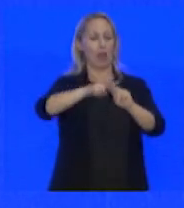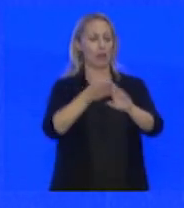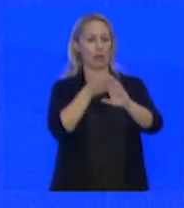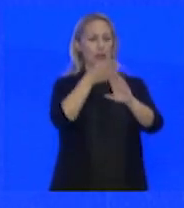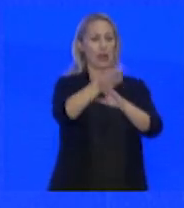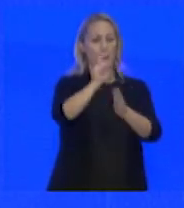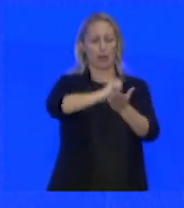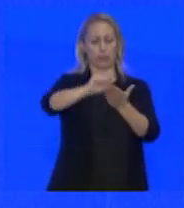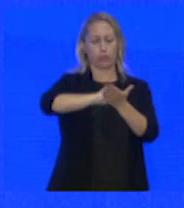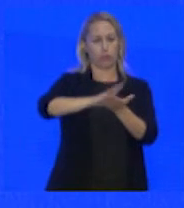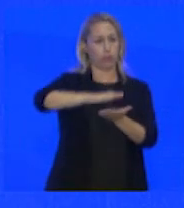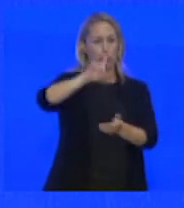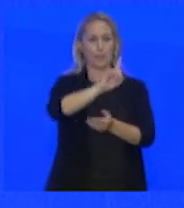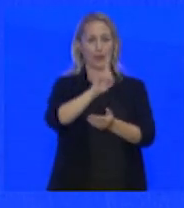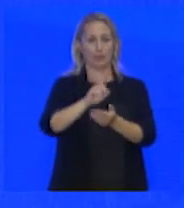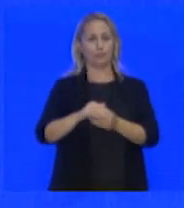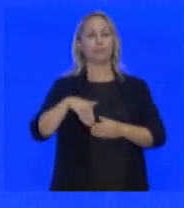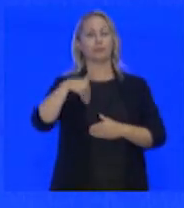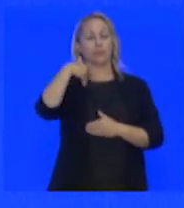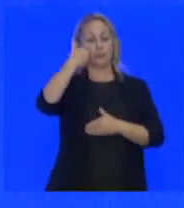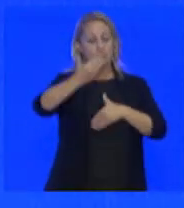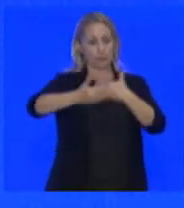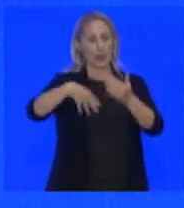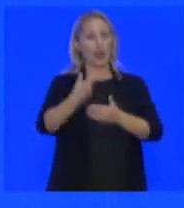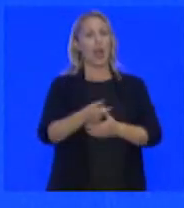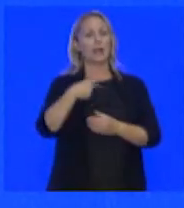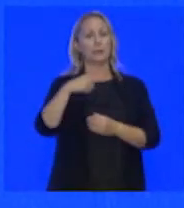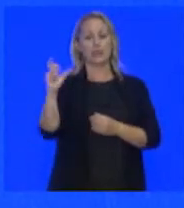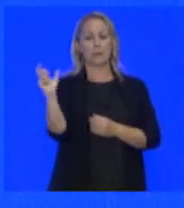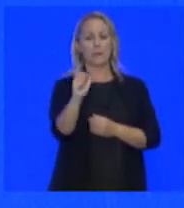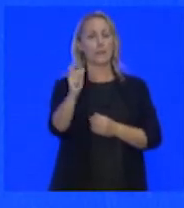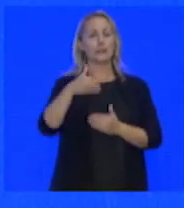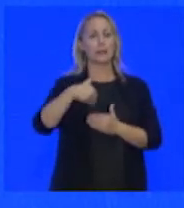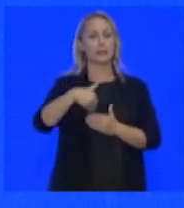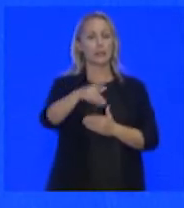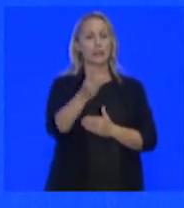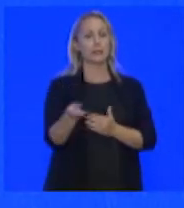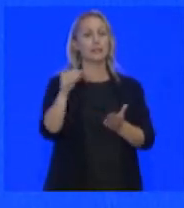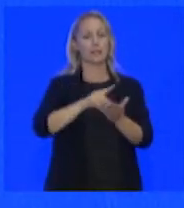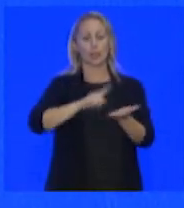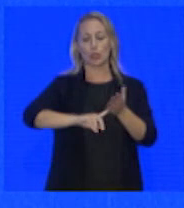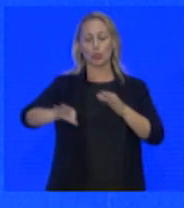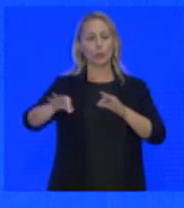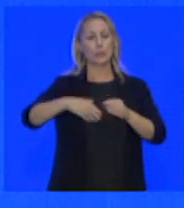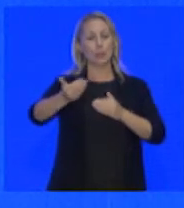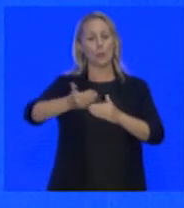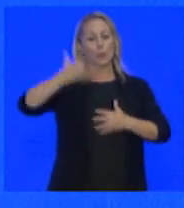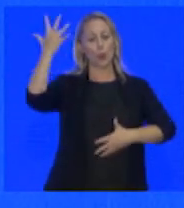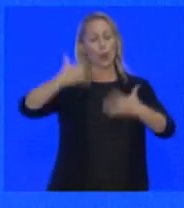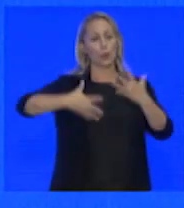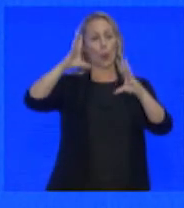ακολουθούν τους επόμενους μήνες τα εξής μέτρα, που θα συμπεριληφθούν στον προϋπολογισμό